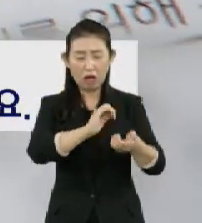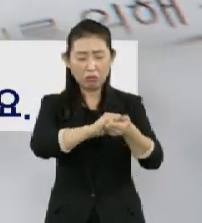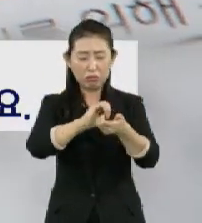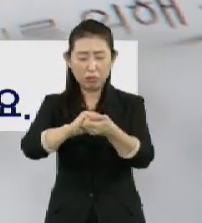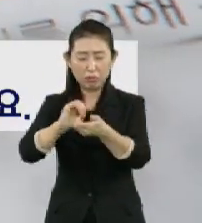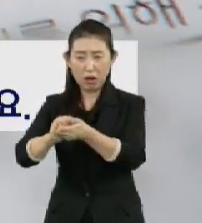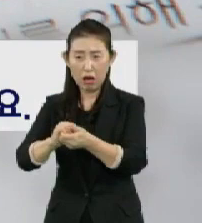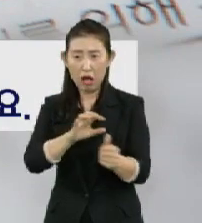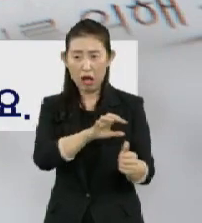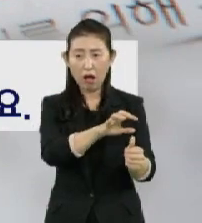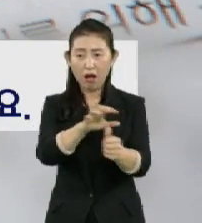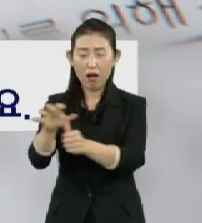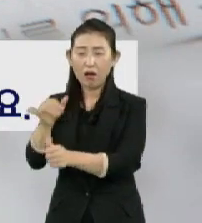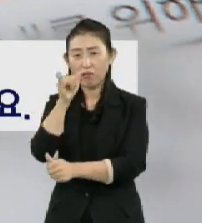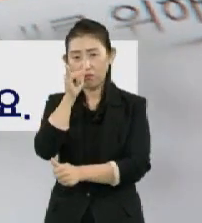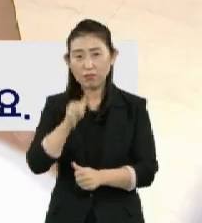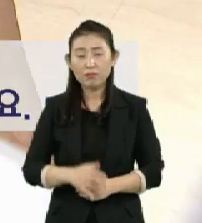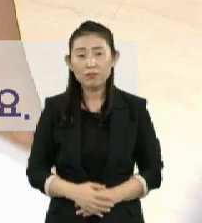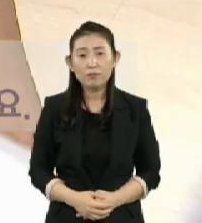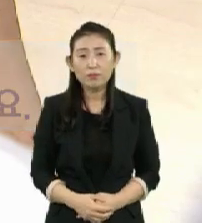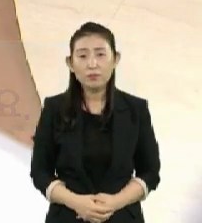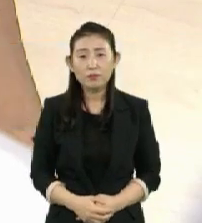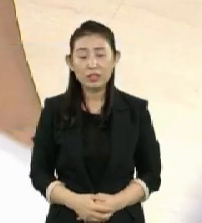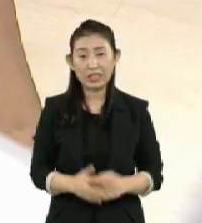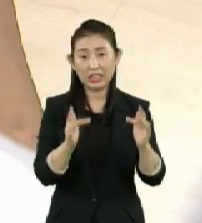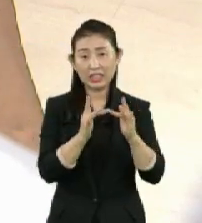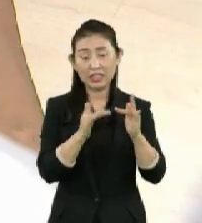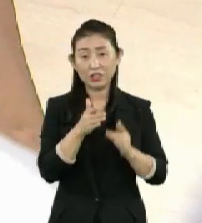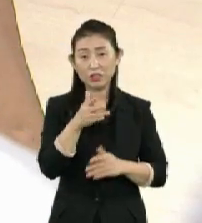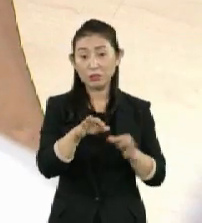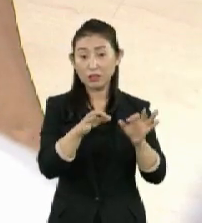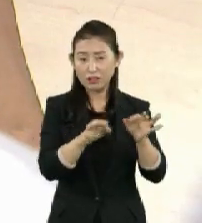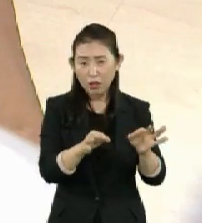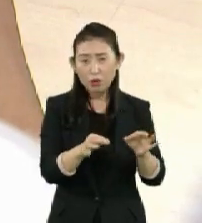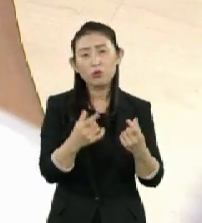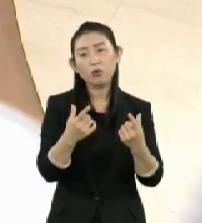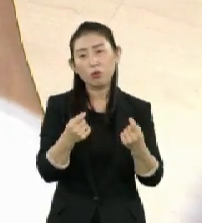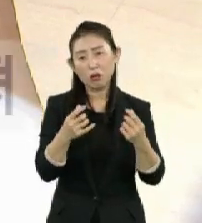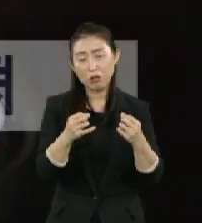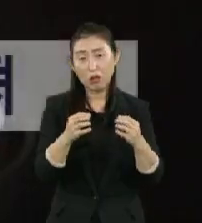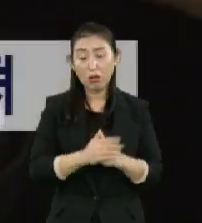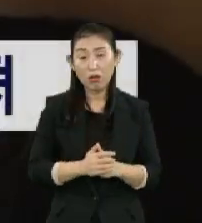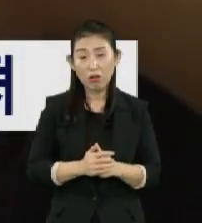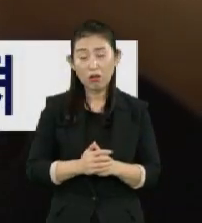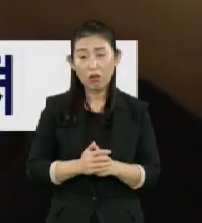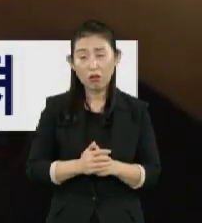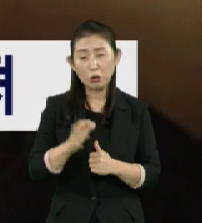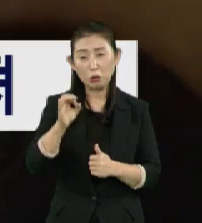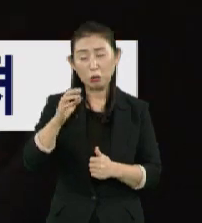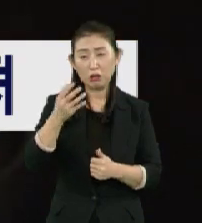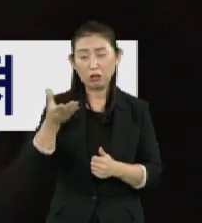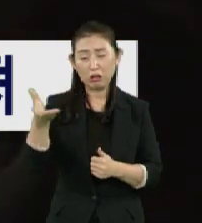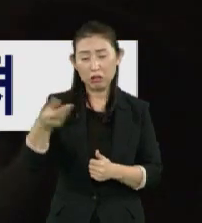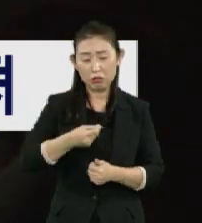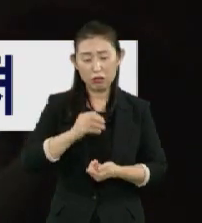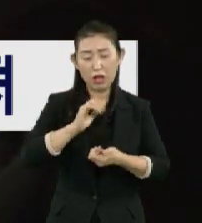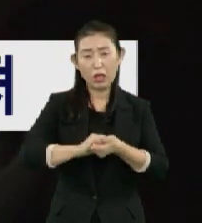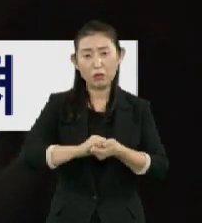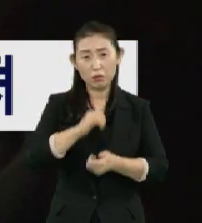제한이 많이 됐다고 보면 될 것 같아요. 인터넷 전문 은행들 역시 가계대출 한도가 바닥을